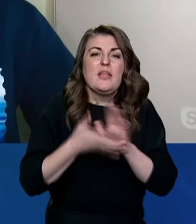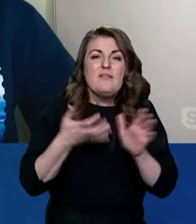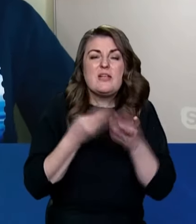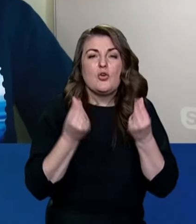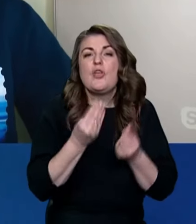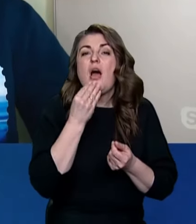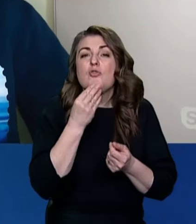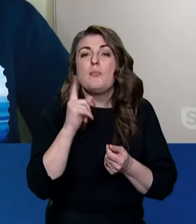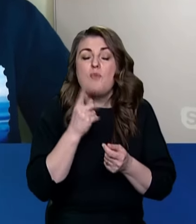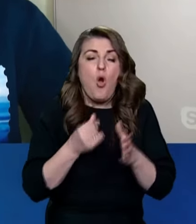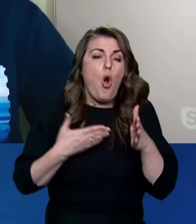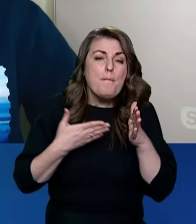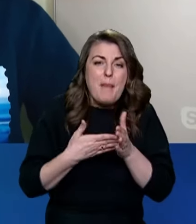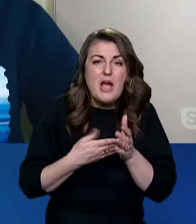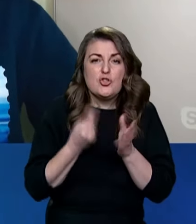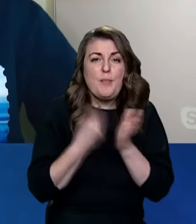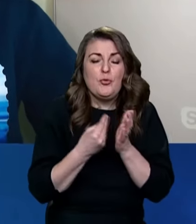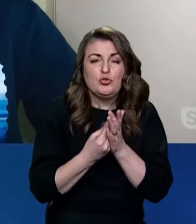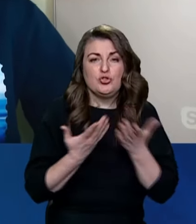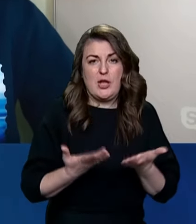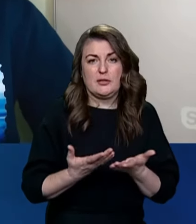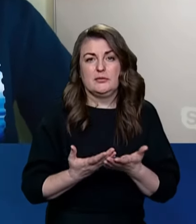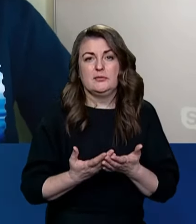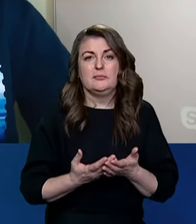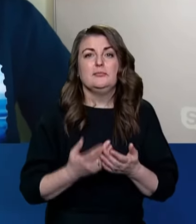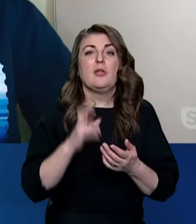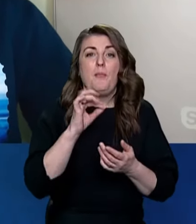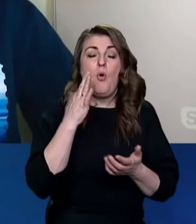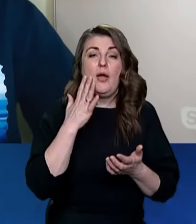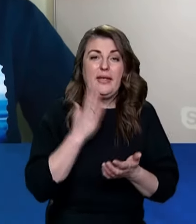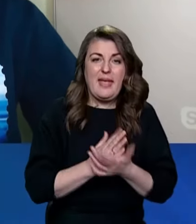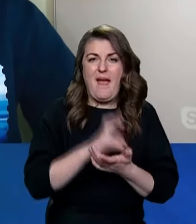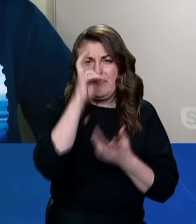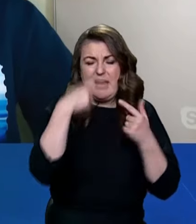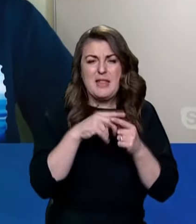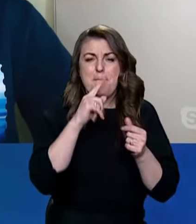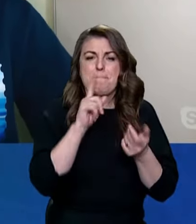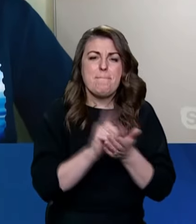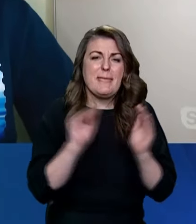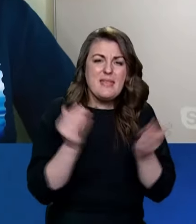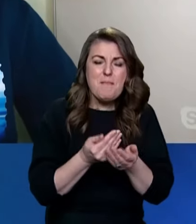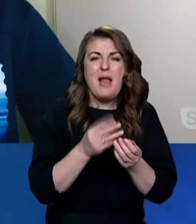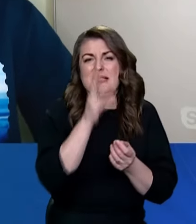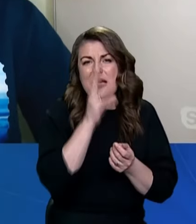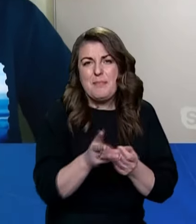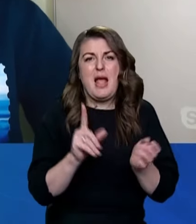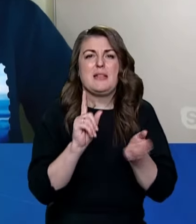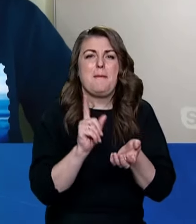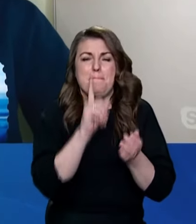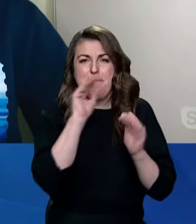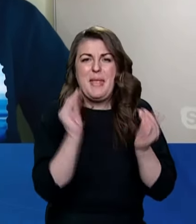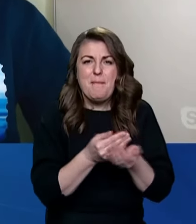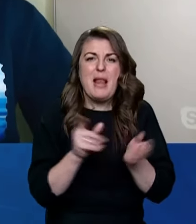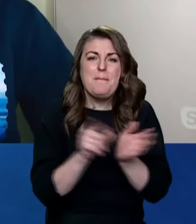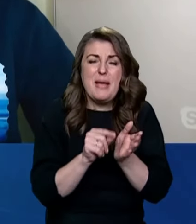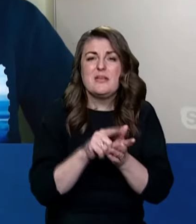на харчування, тому що обмежений бюджет. Бо є ж в країні мінімальні зарплати, мінімальні пенсії, і статистика говорить, так,